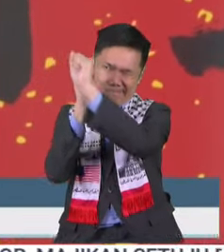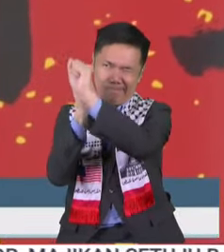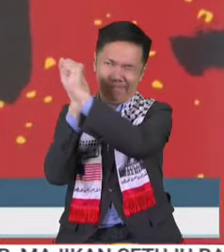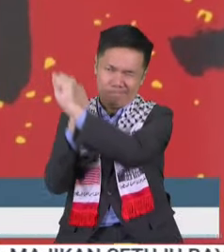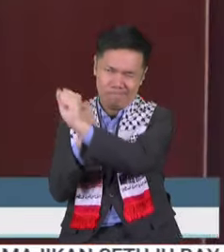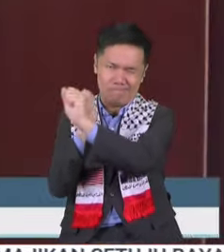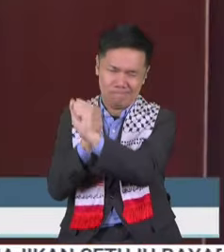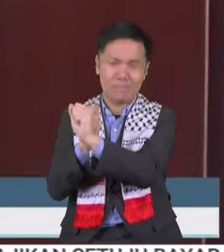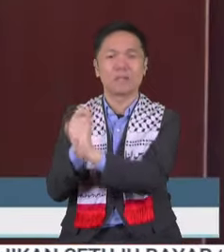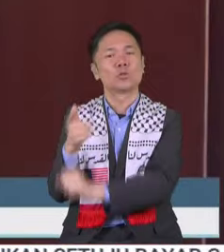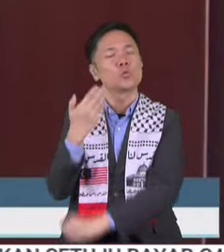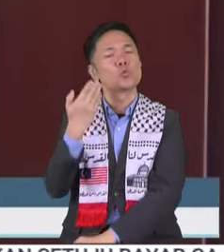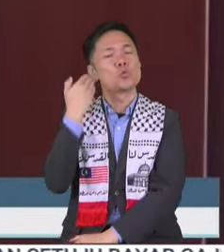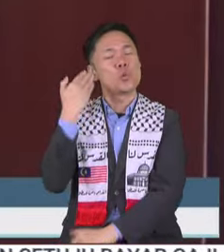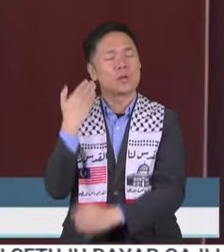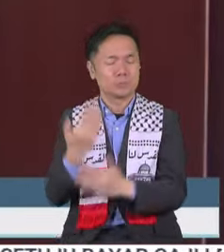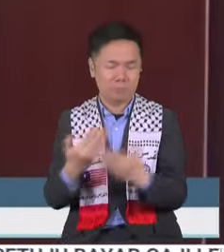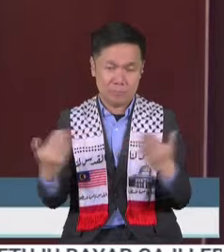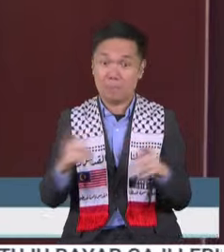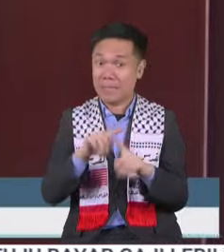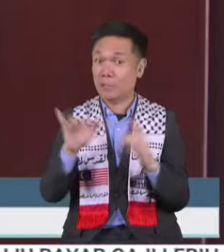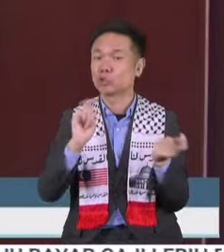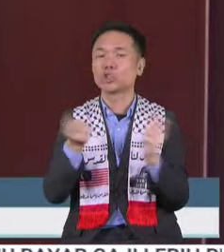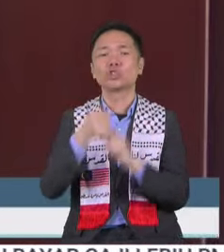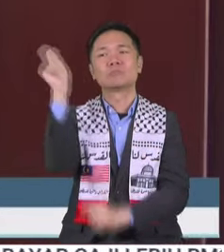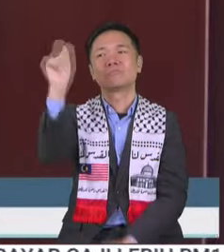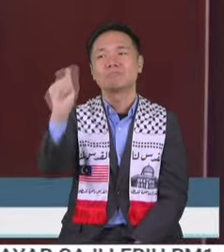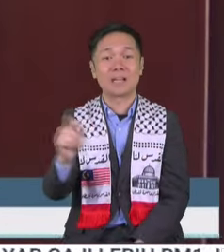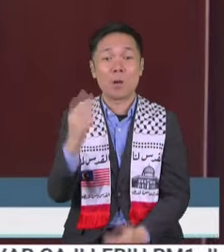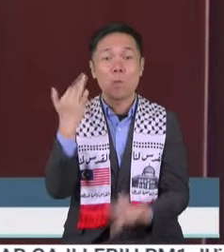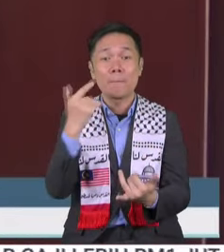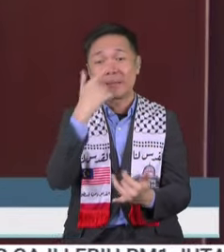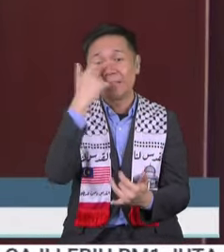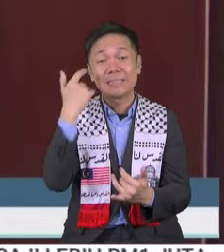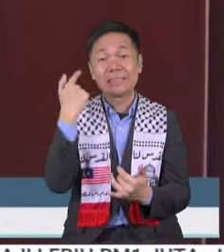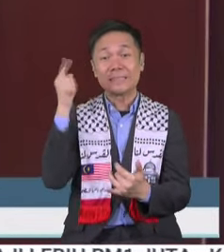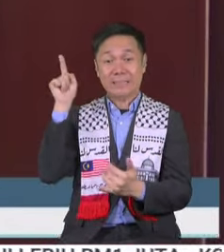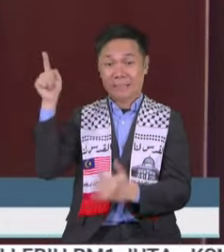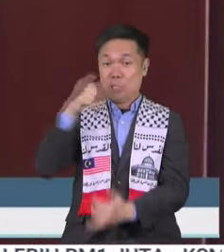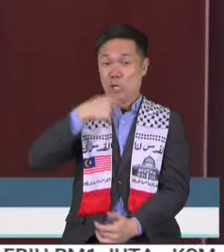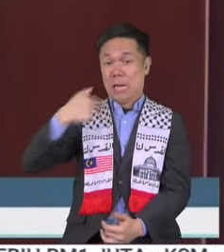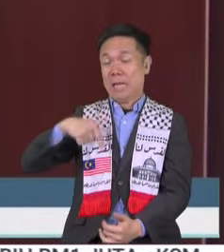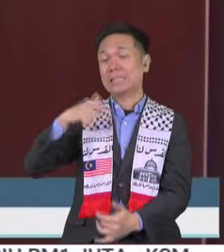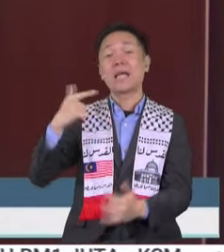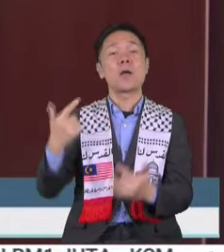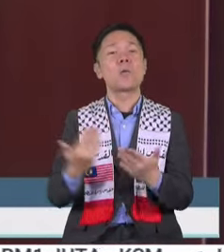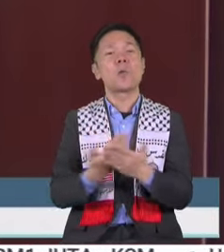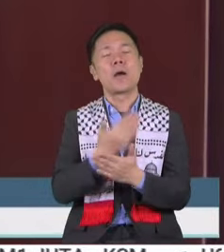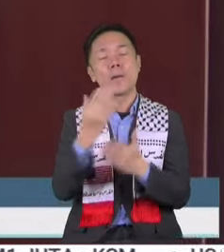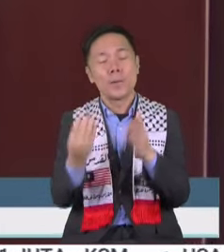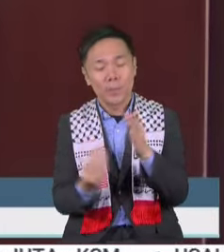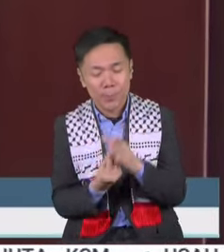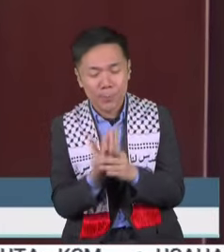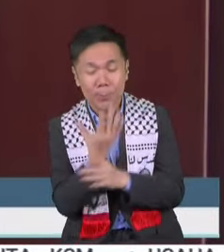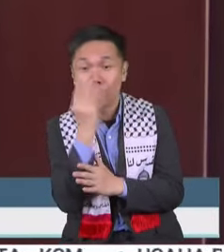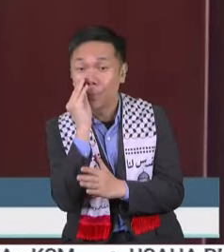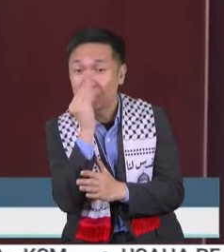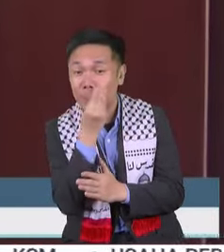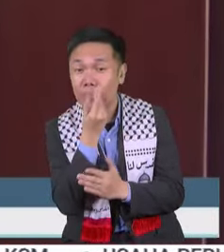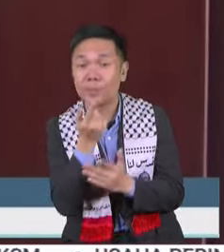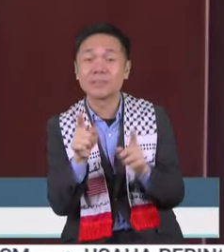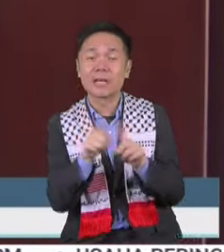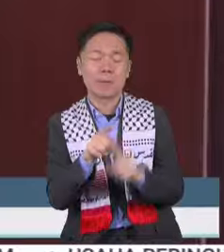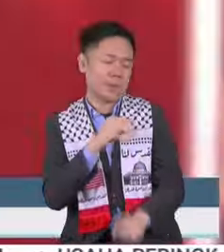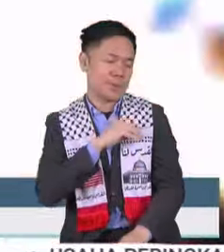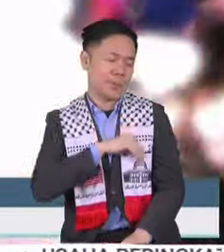berharap ini musim baru kan, bunga boleh bawa rezeki baru, rezeki yang bagus dan hasil yang